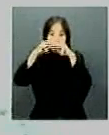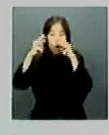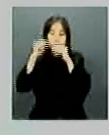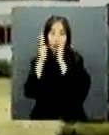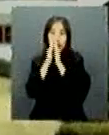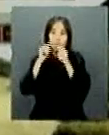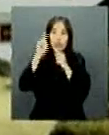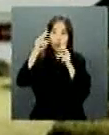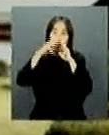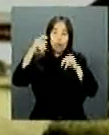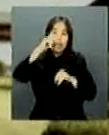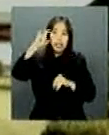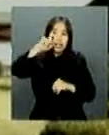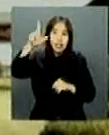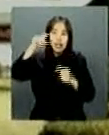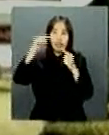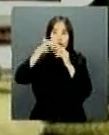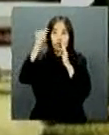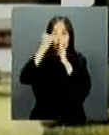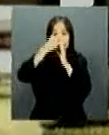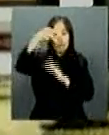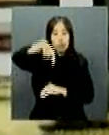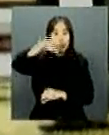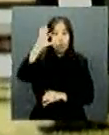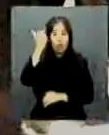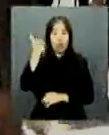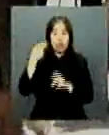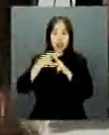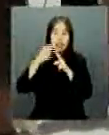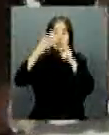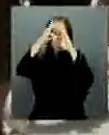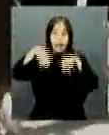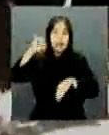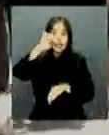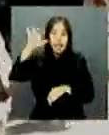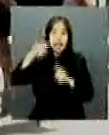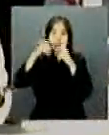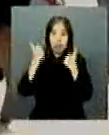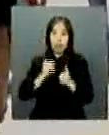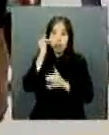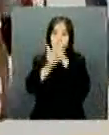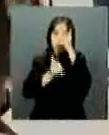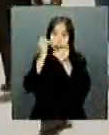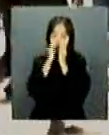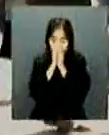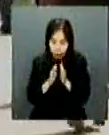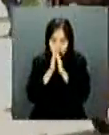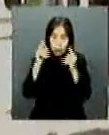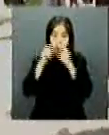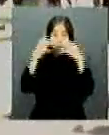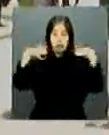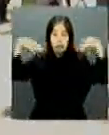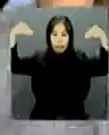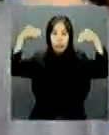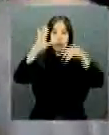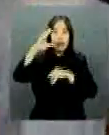หรือวัดใหญ่อำเภอเมืองพิษณุโลกนักท่องเที่ยวที่เดินทางกลับภูมิลำเนาก็เข้ากราบไหว้ขอพรจากองค์หลวงพ่อพระพุทธชินรา